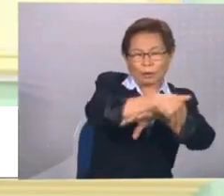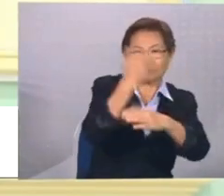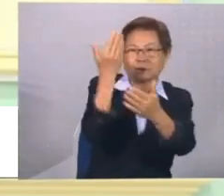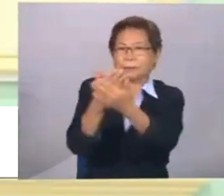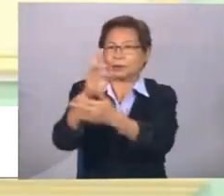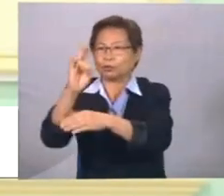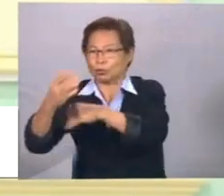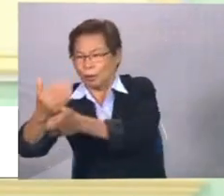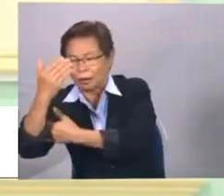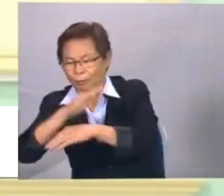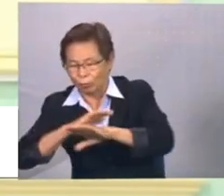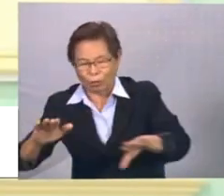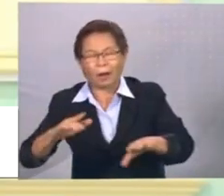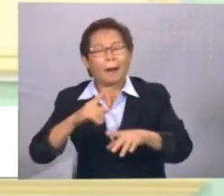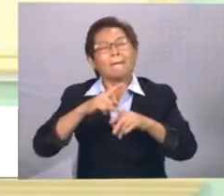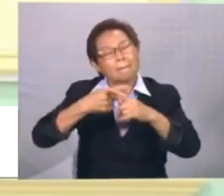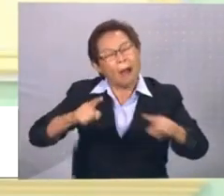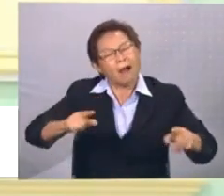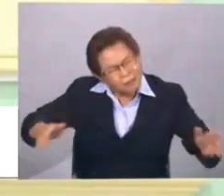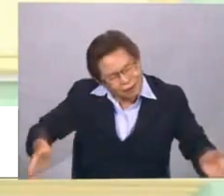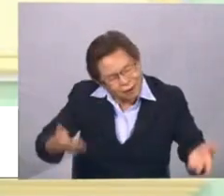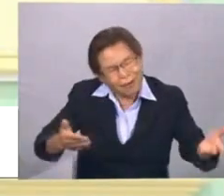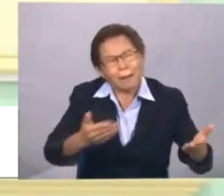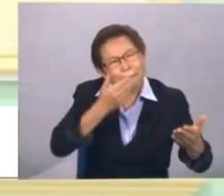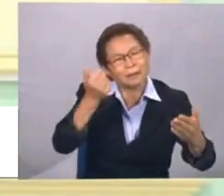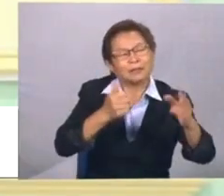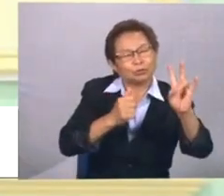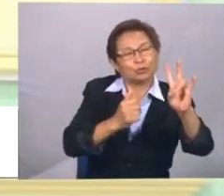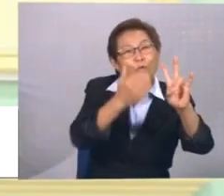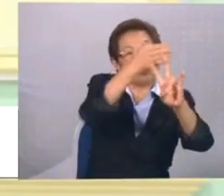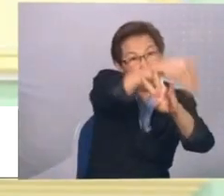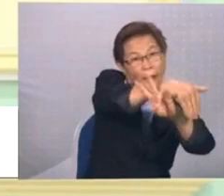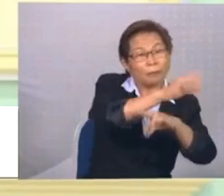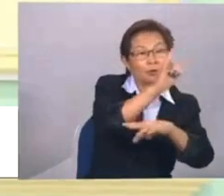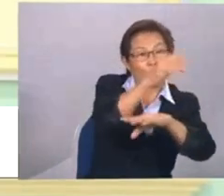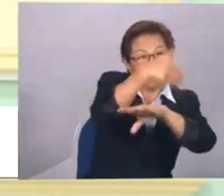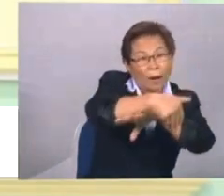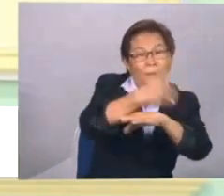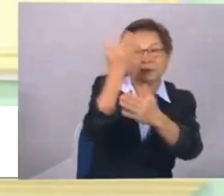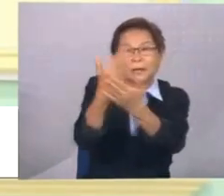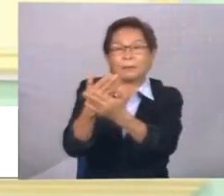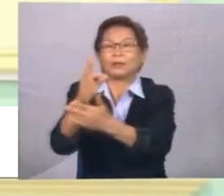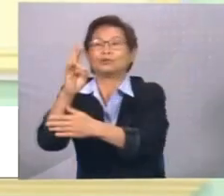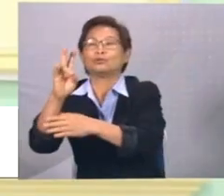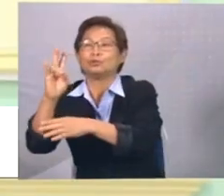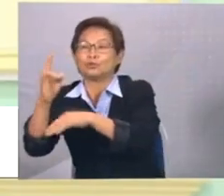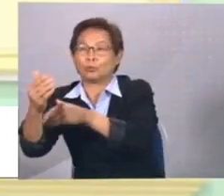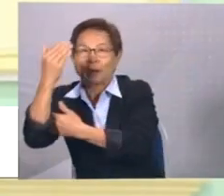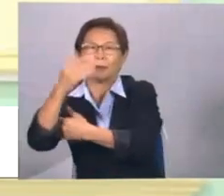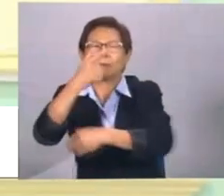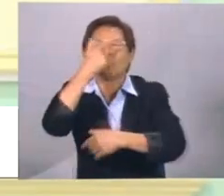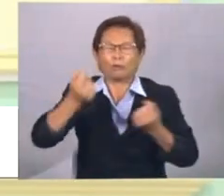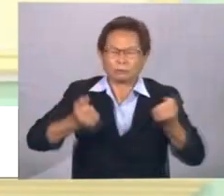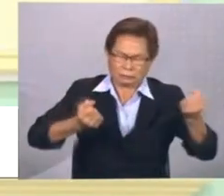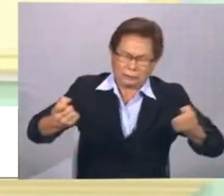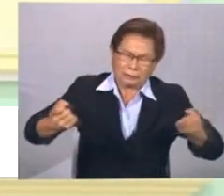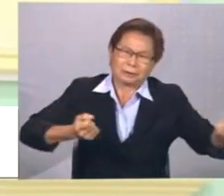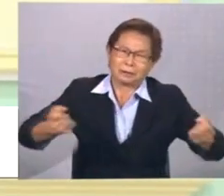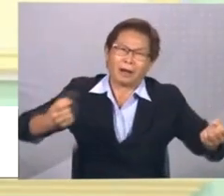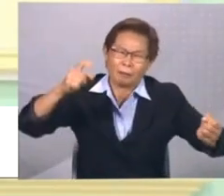pagi tetapi digalakkan karena kecelakaan tiada kendaraan yang memerlukan jangka masa yang panjang untuk